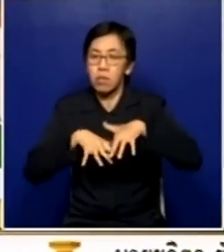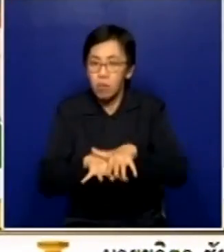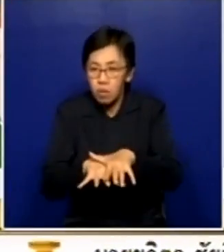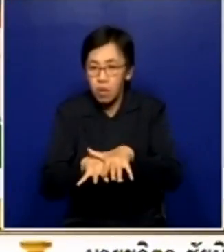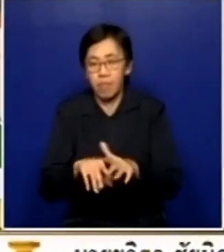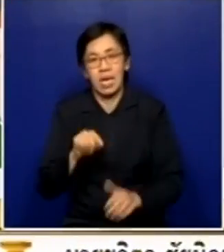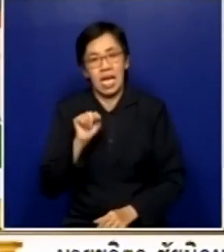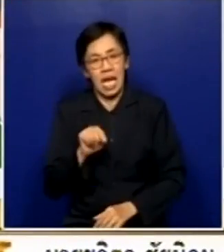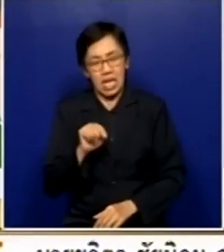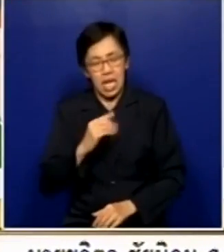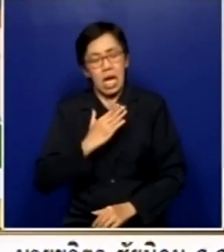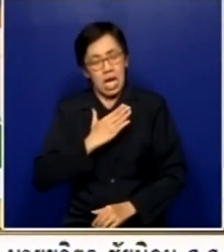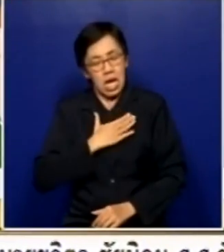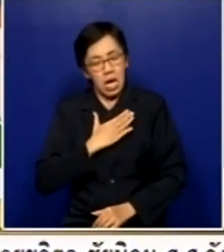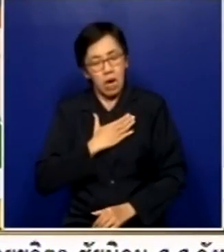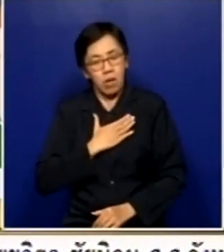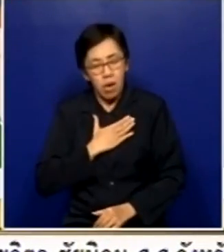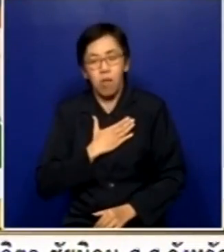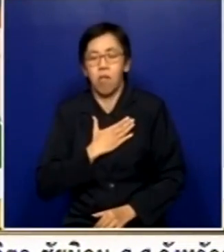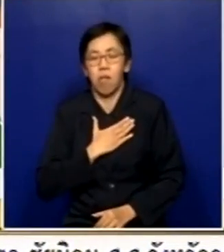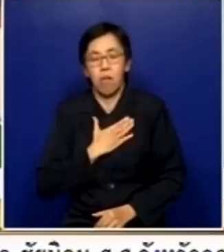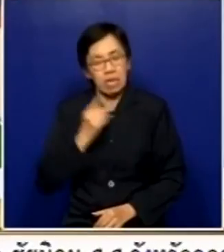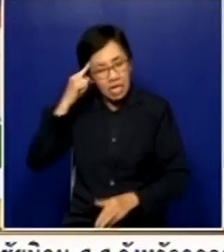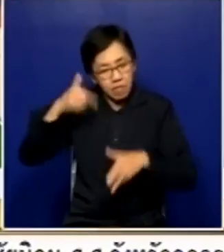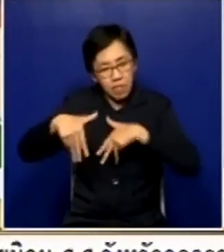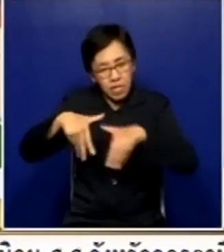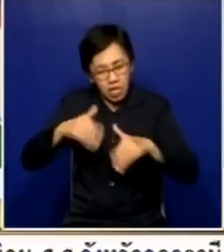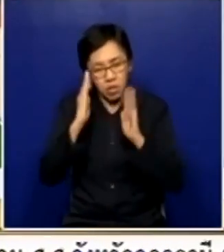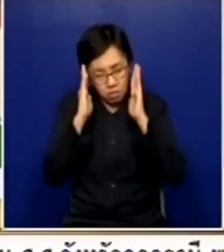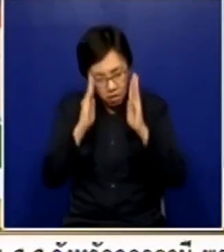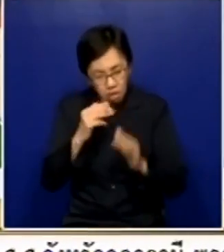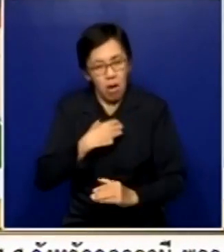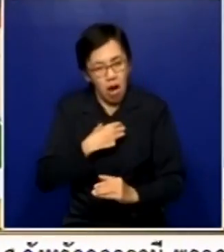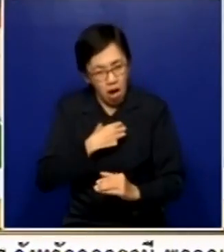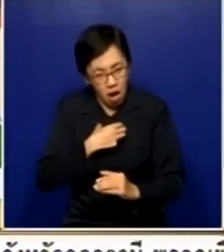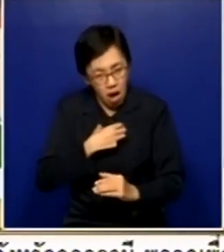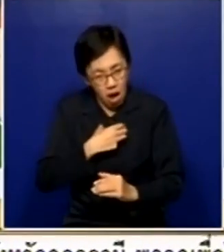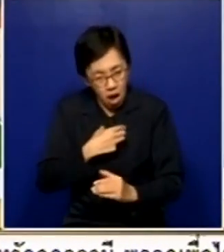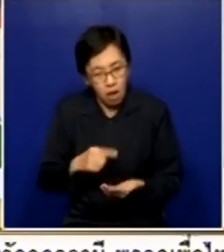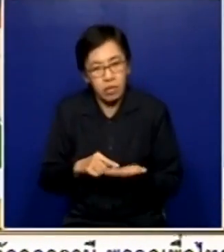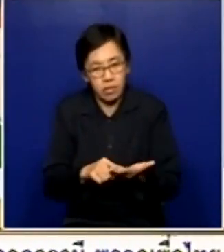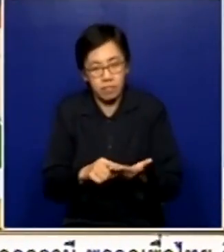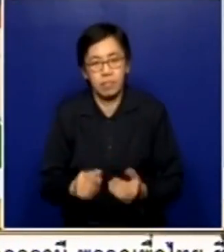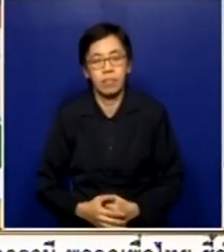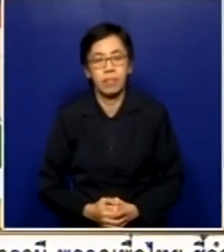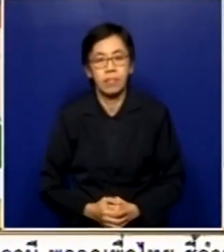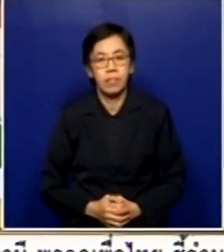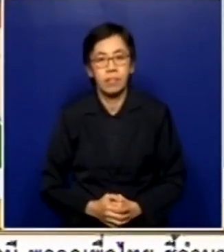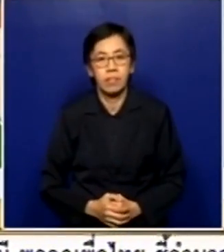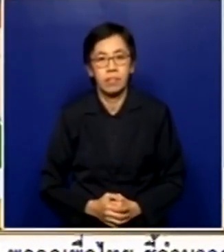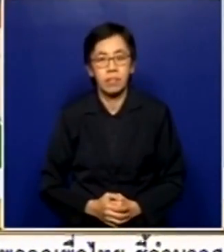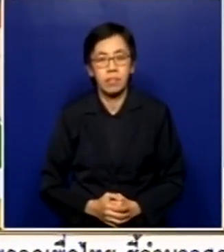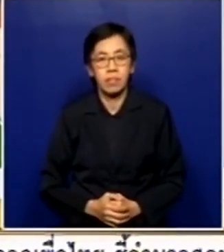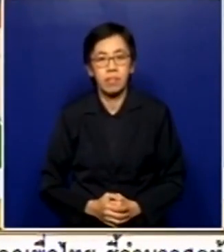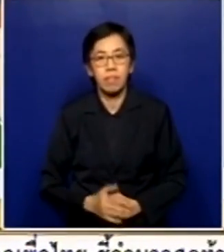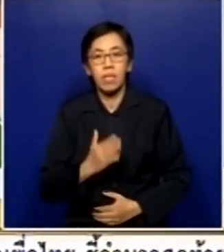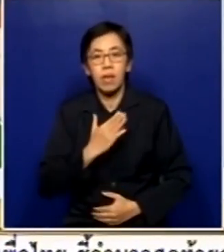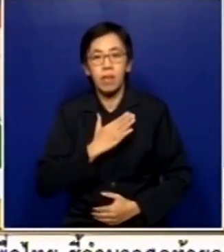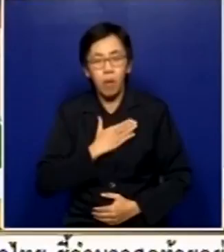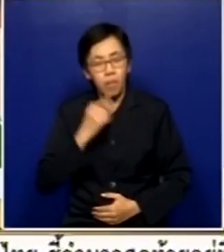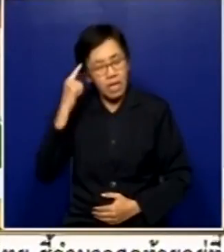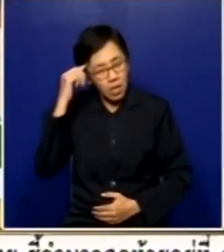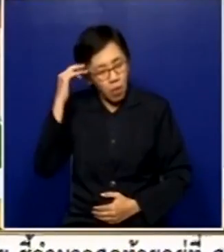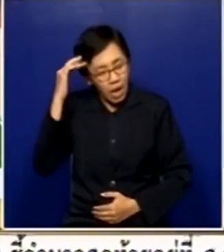ตั้งใจของประชาชนจำนวนมากนะครับผมจึงหวัง